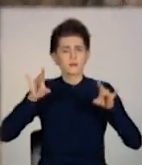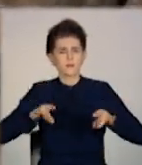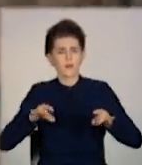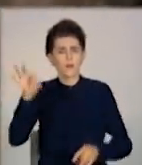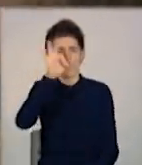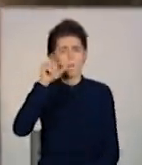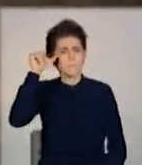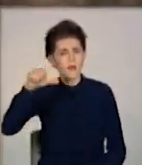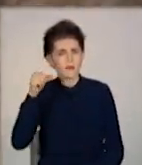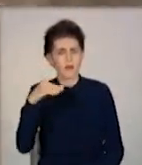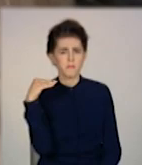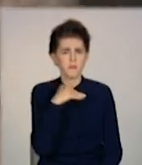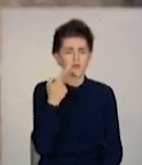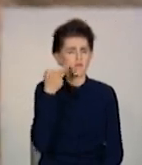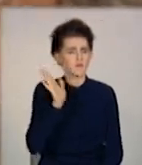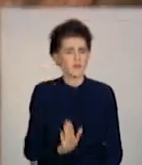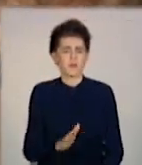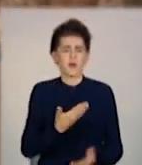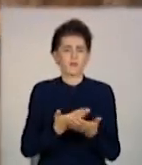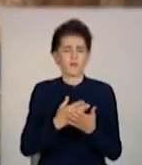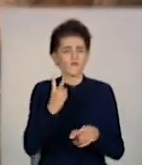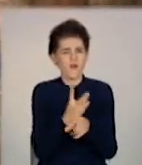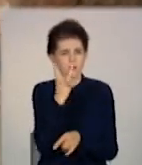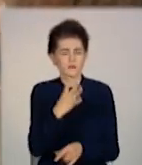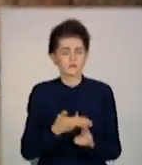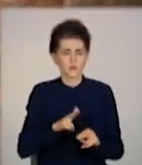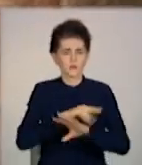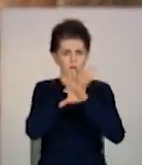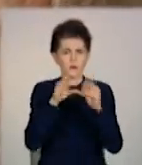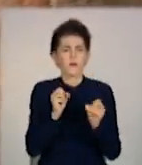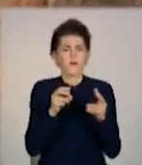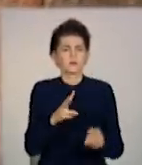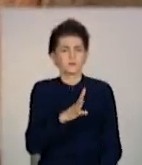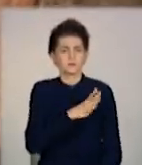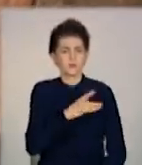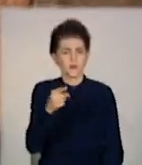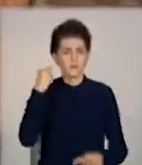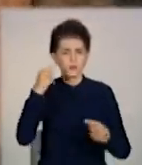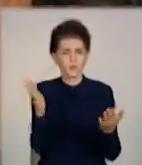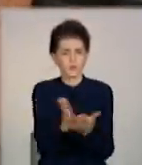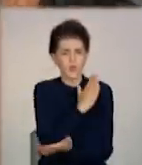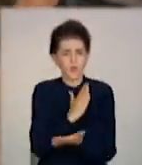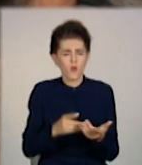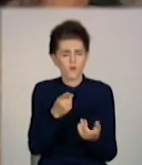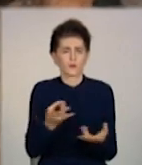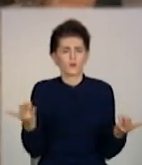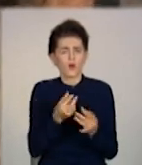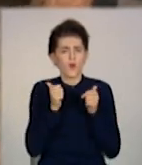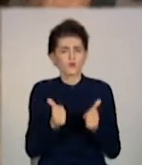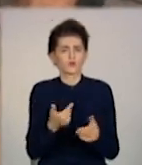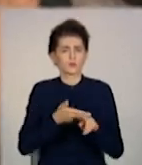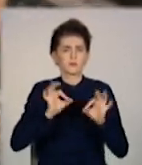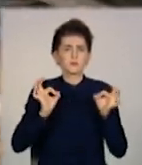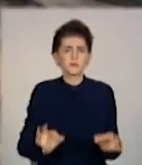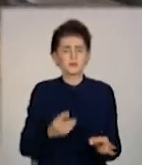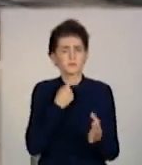годування 1-2 рази на день замість 3. Смотрите, це раз в барані, какое состояние. Їм треба